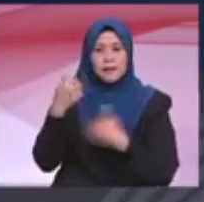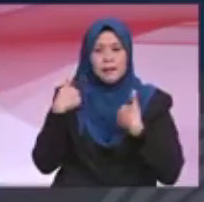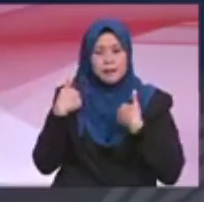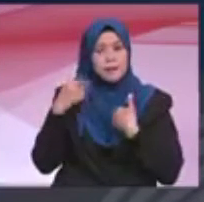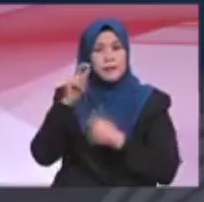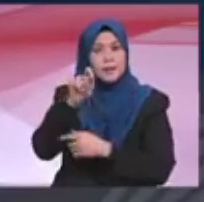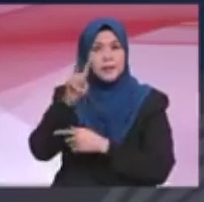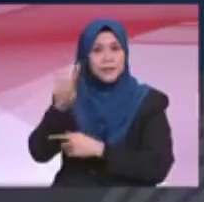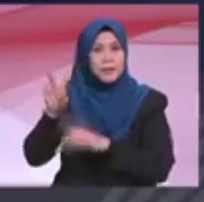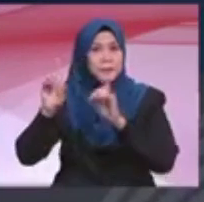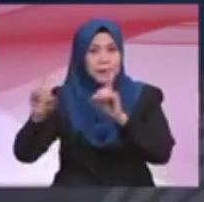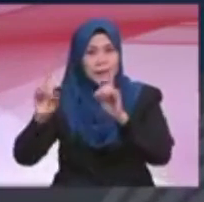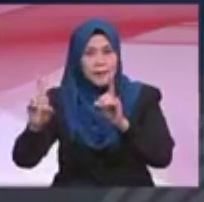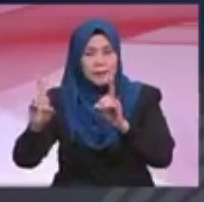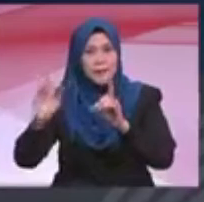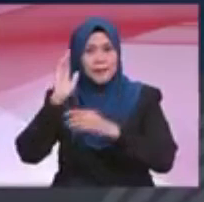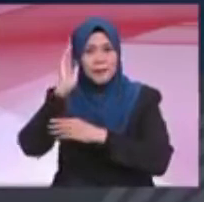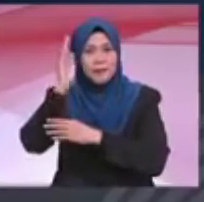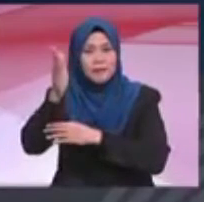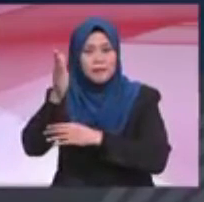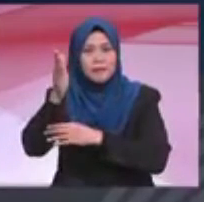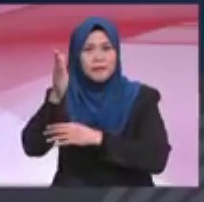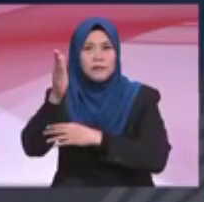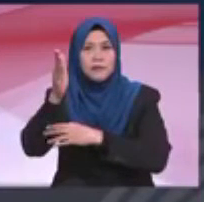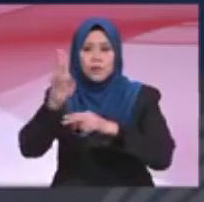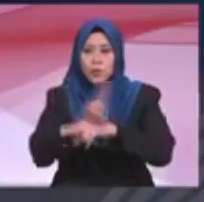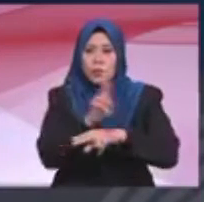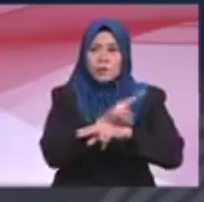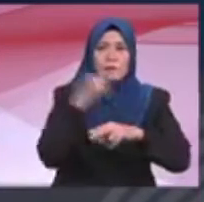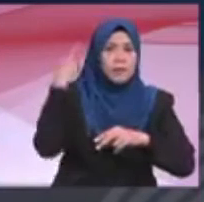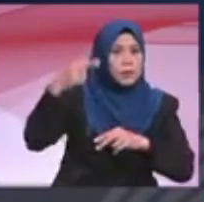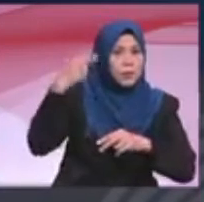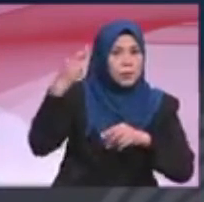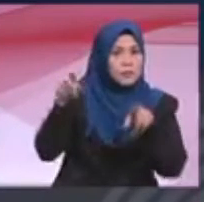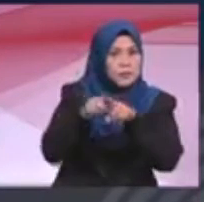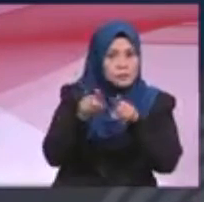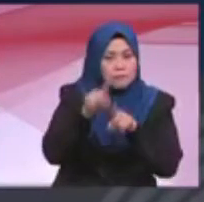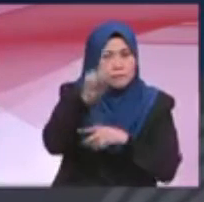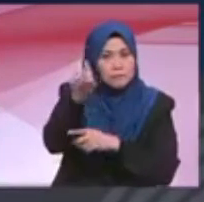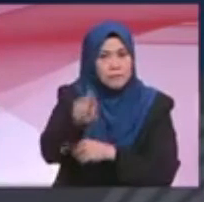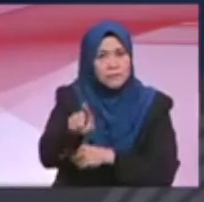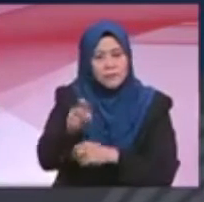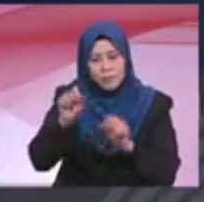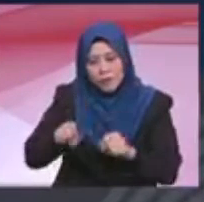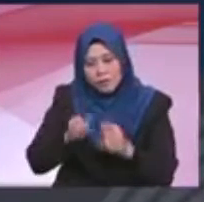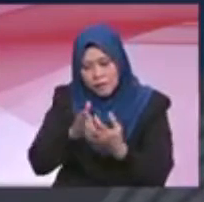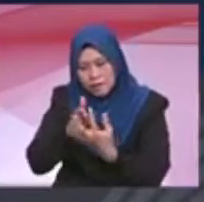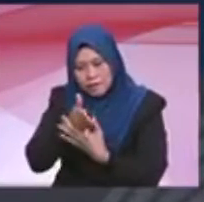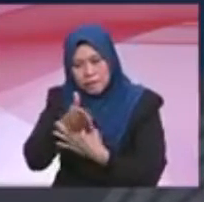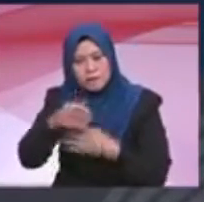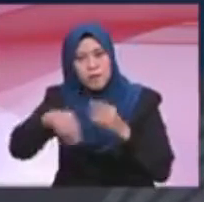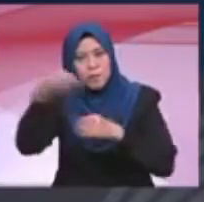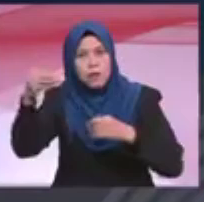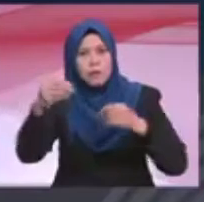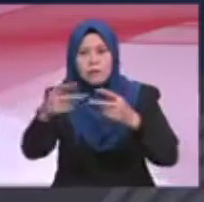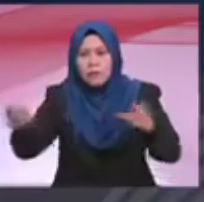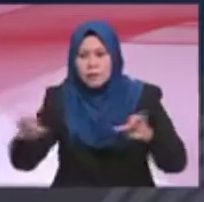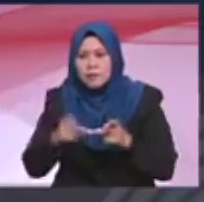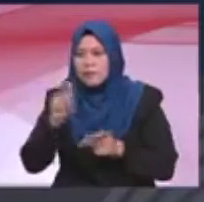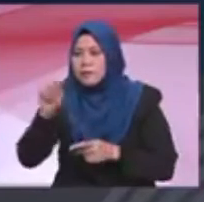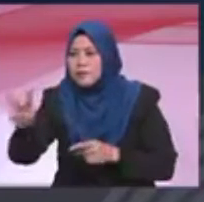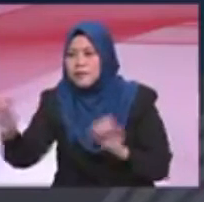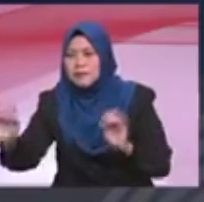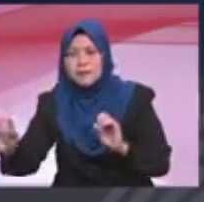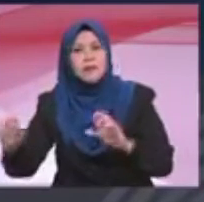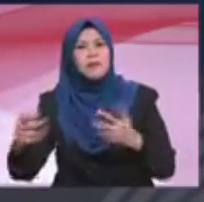pendidikan. Adakah TV pendidikan ini akan diperkasakan melalui radio juga untuk akses di luar-luar kawasan yang tiada TV